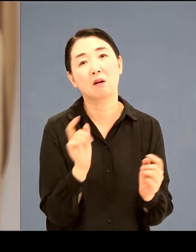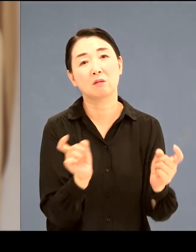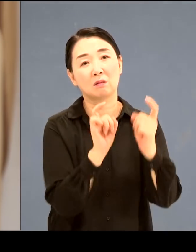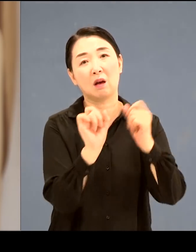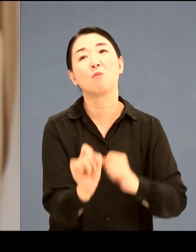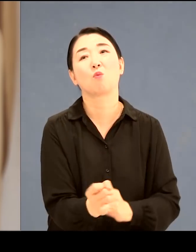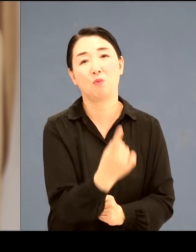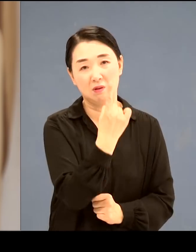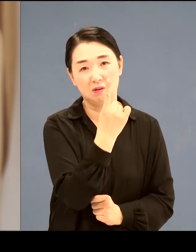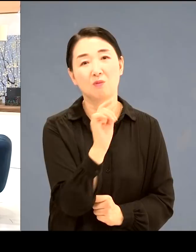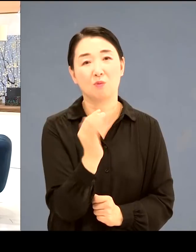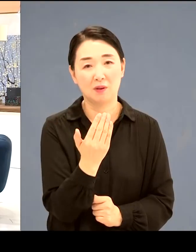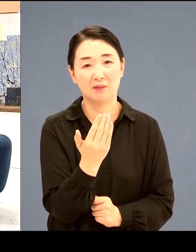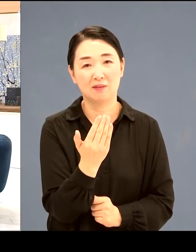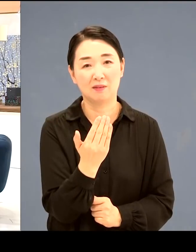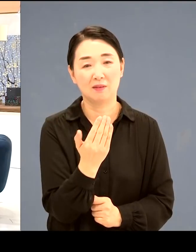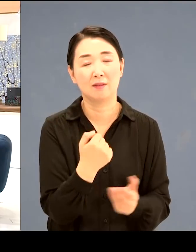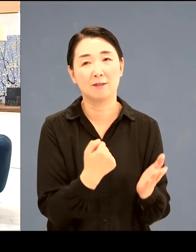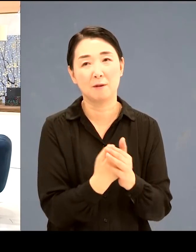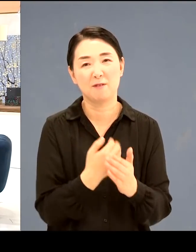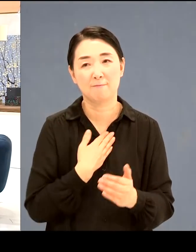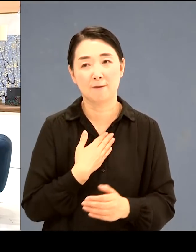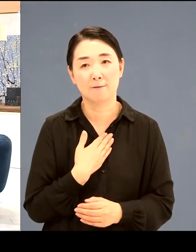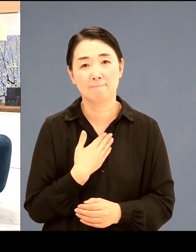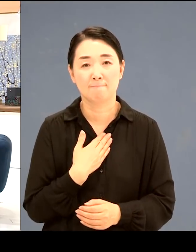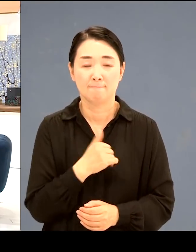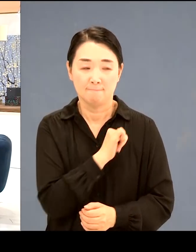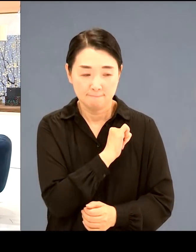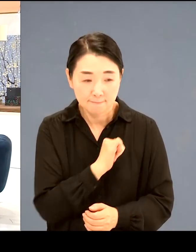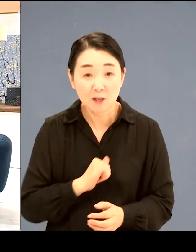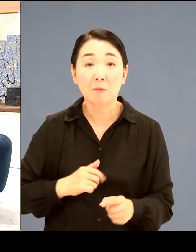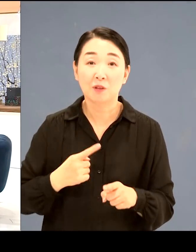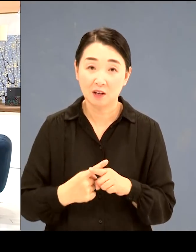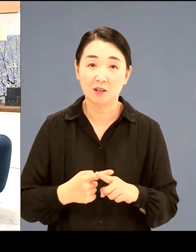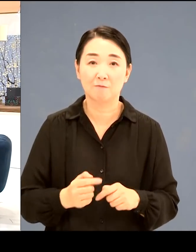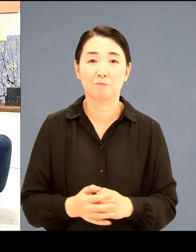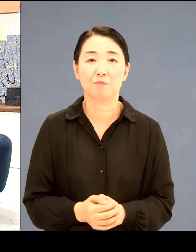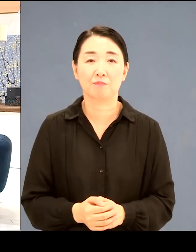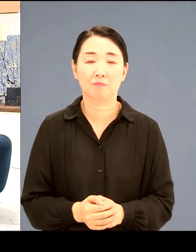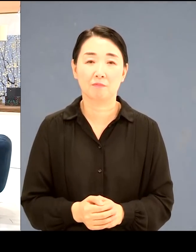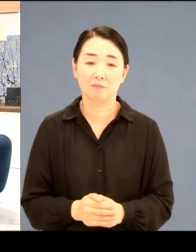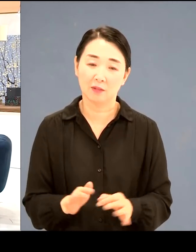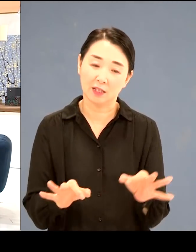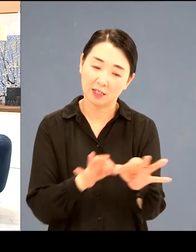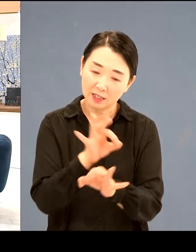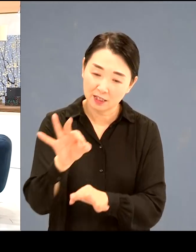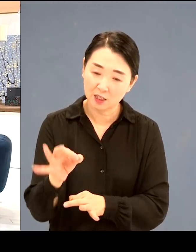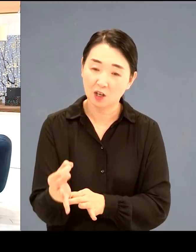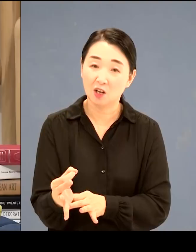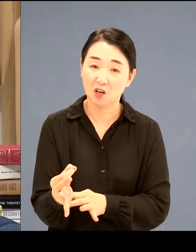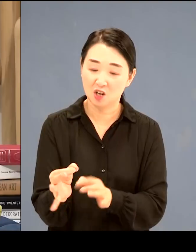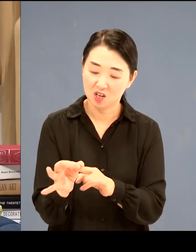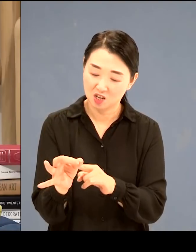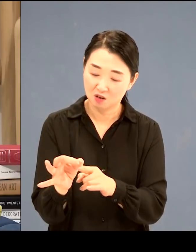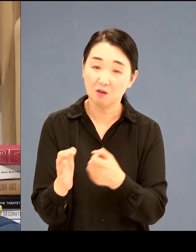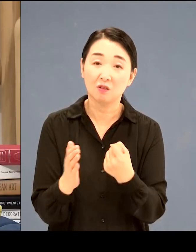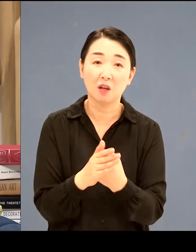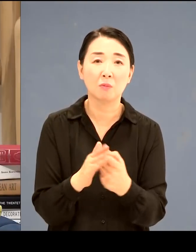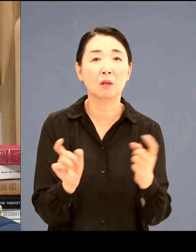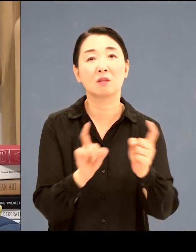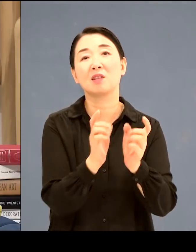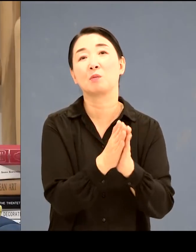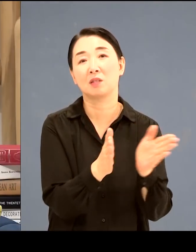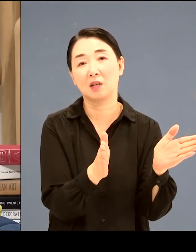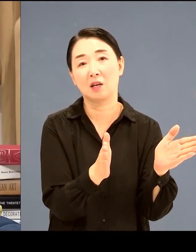커지니까. 커질 것 같아서 근데 굉장히 이제 어느 날 한 날 그 재정 가지고 싸움이 이제